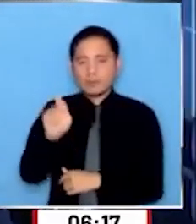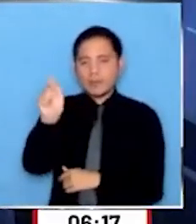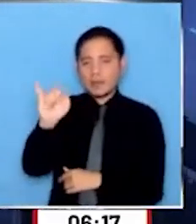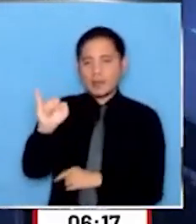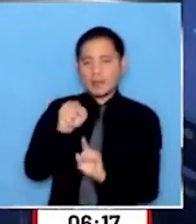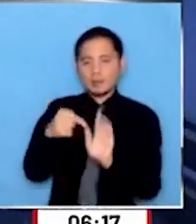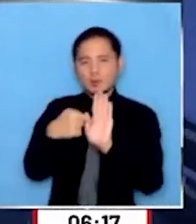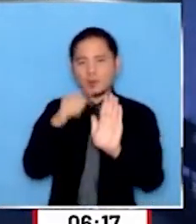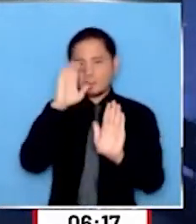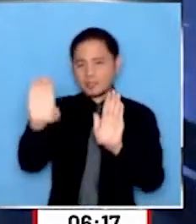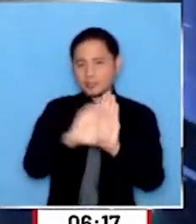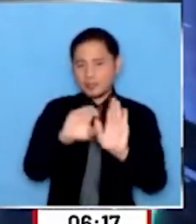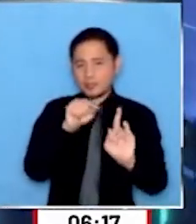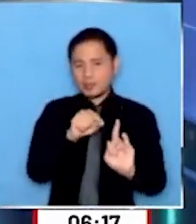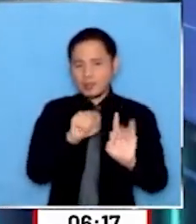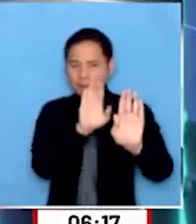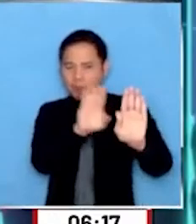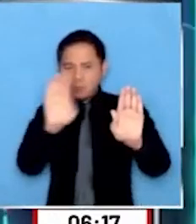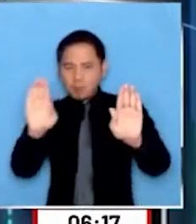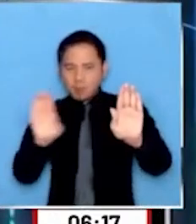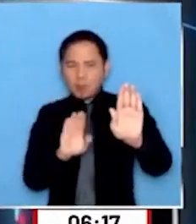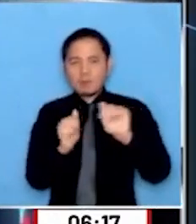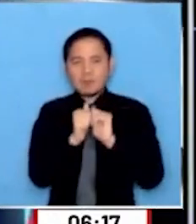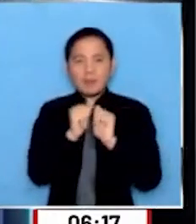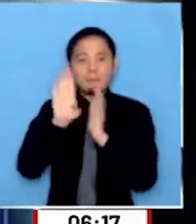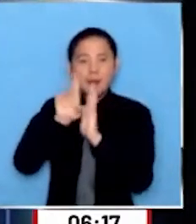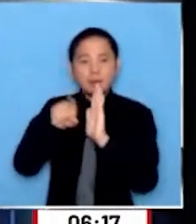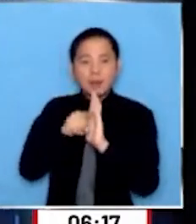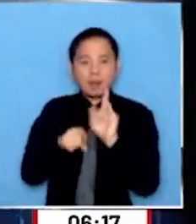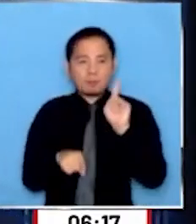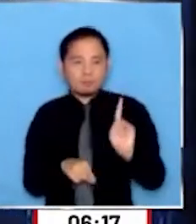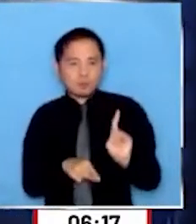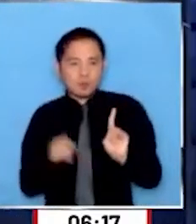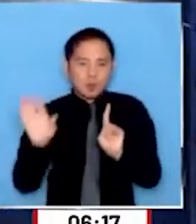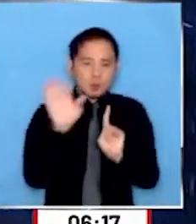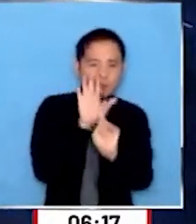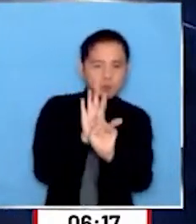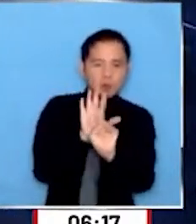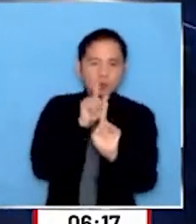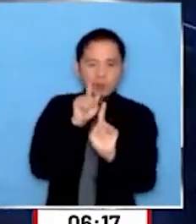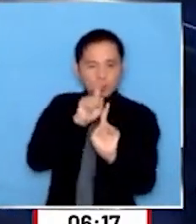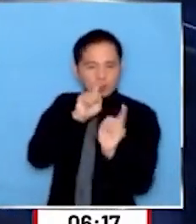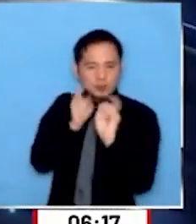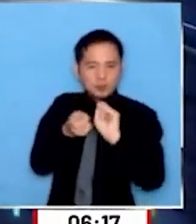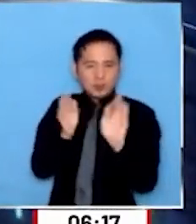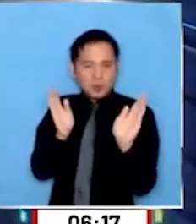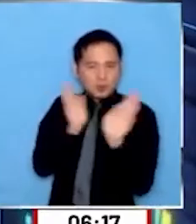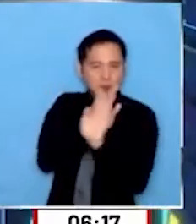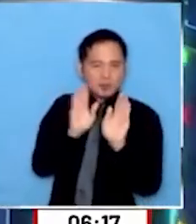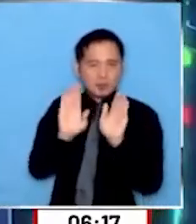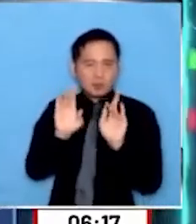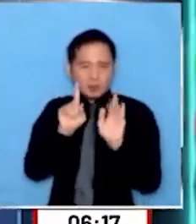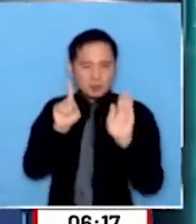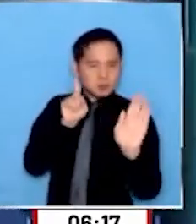siya na nag-iiba yung background. Tapos cartoons nagiging anime. Mas dun siya patok sa mga tao. And nung